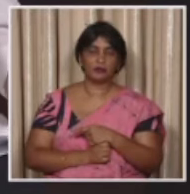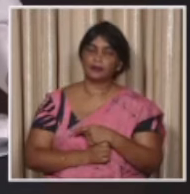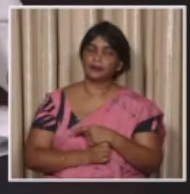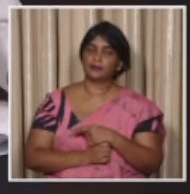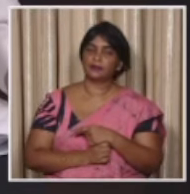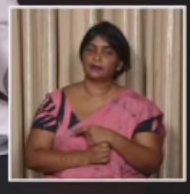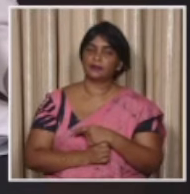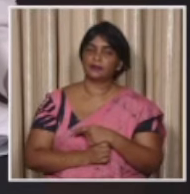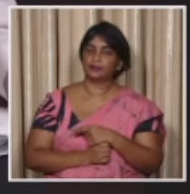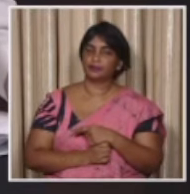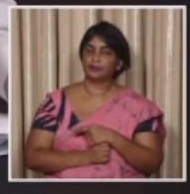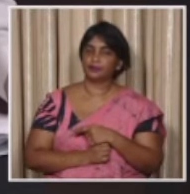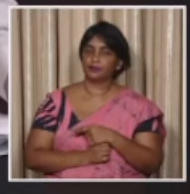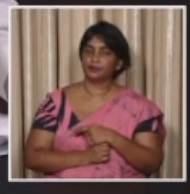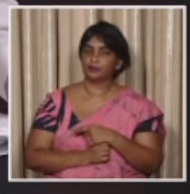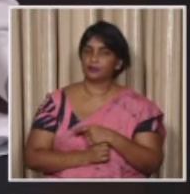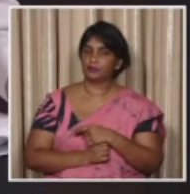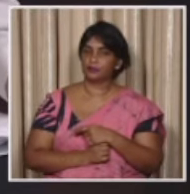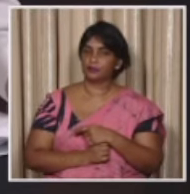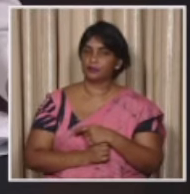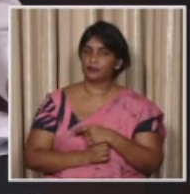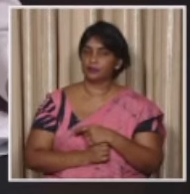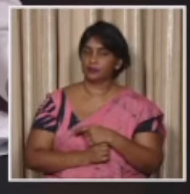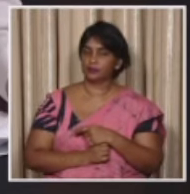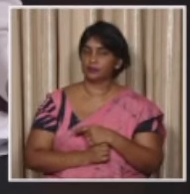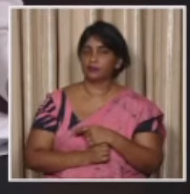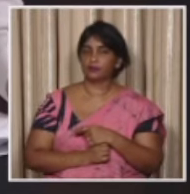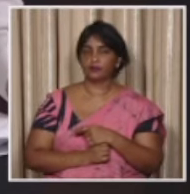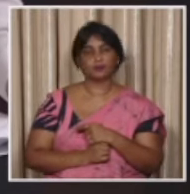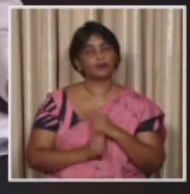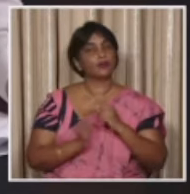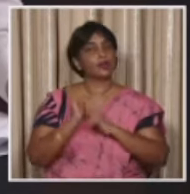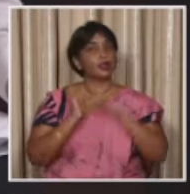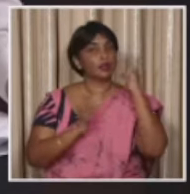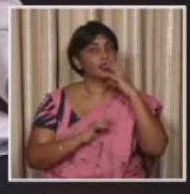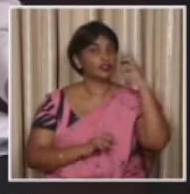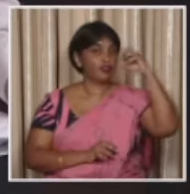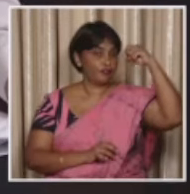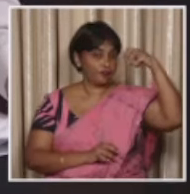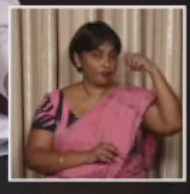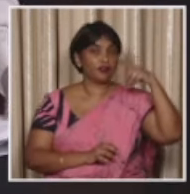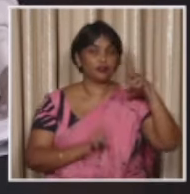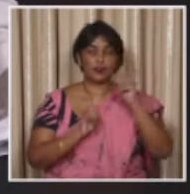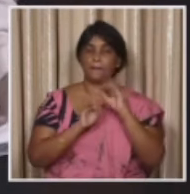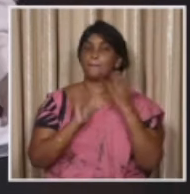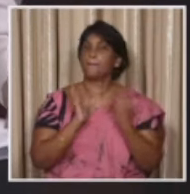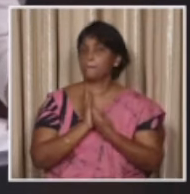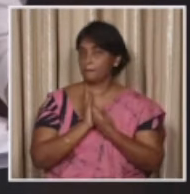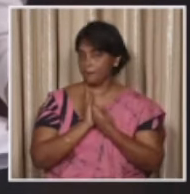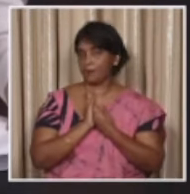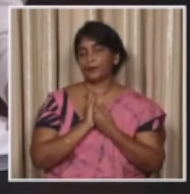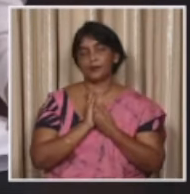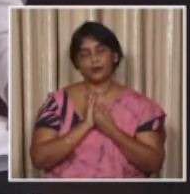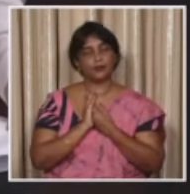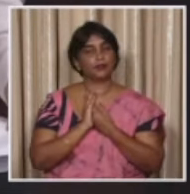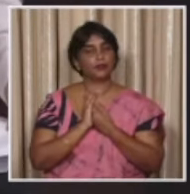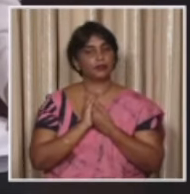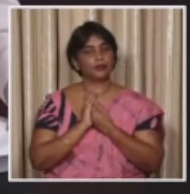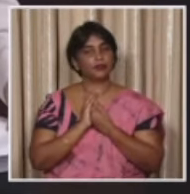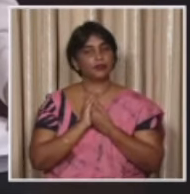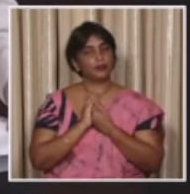ප්‍රිලිමිනරි ට්‍රාන්ස්ෆර් ප්ලෑන් එක, නැෂනල් ඉලෙක්ට්‍රිසිටි පොලිසි එක, ජාතික